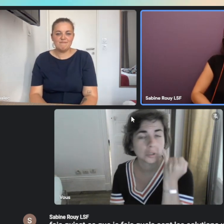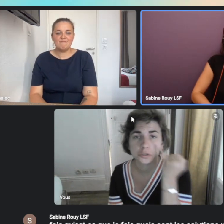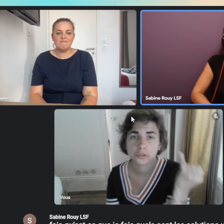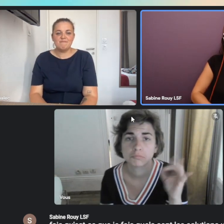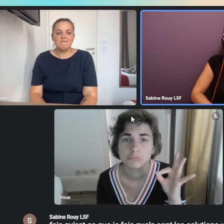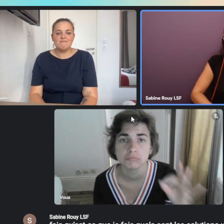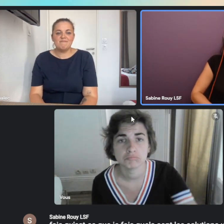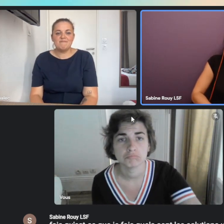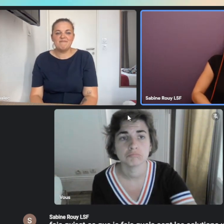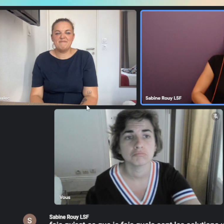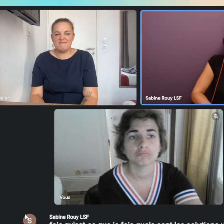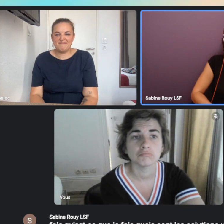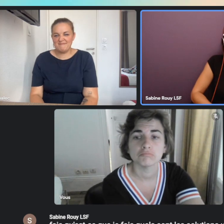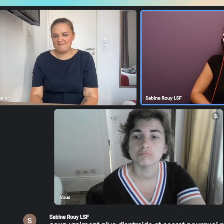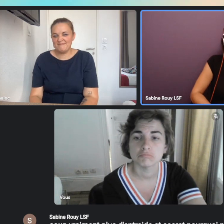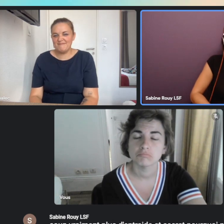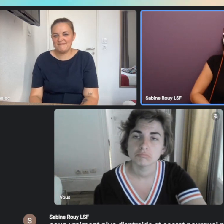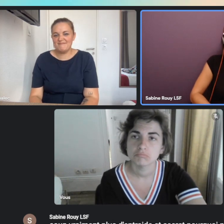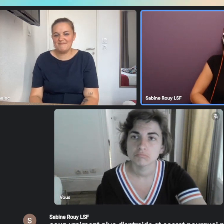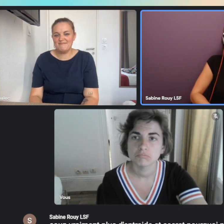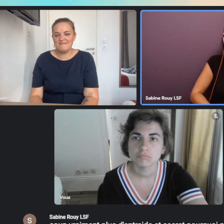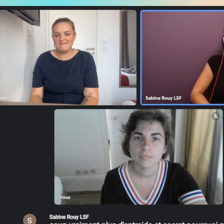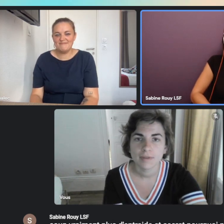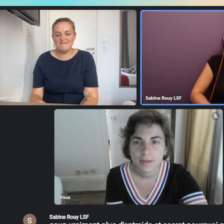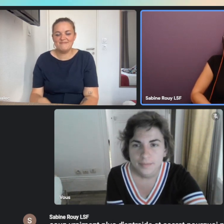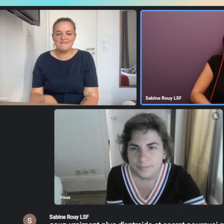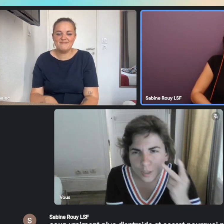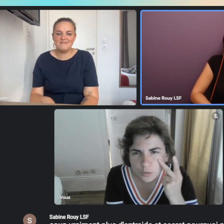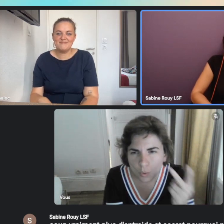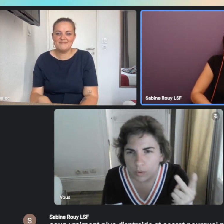Mmh. Ouais, c'est une bonne idée, effectivement.